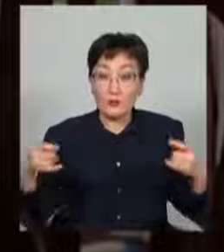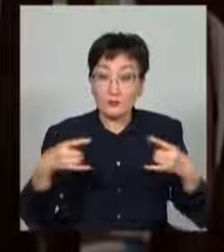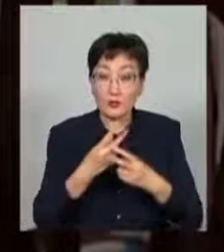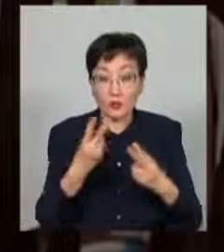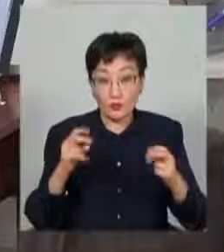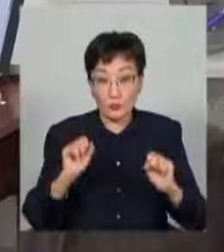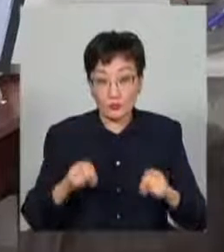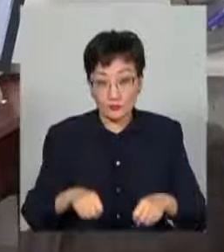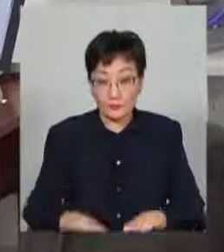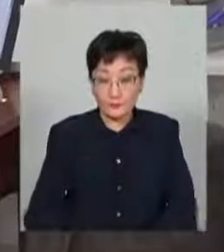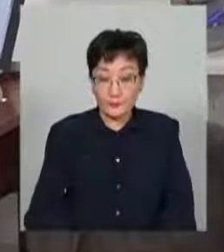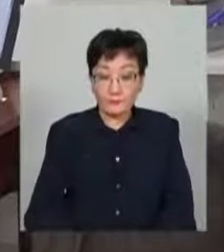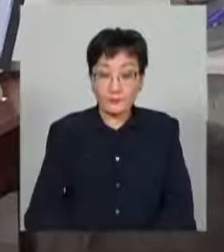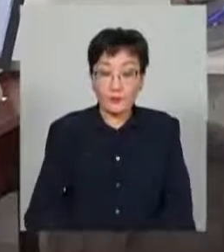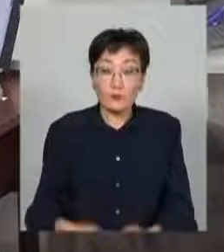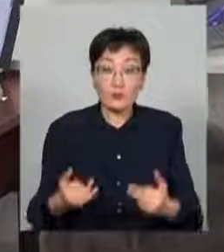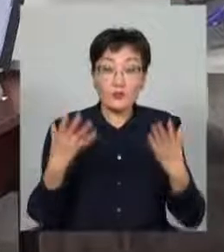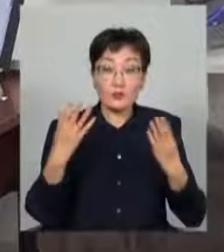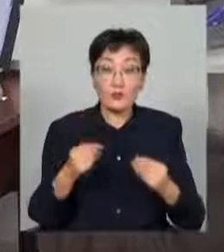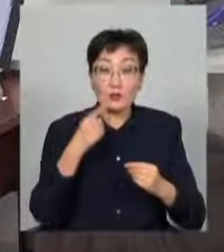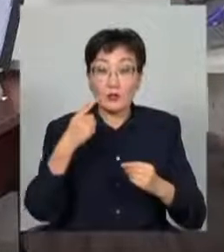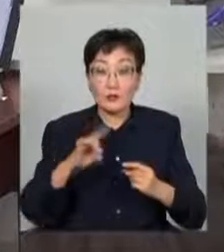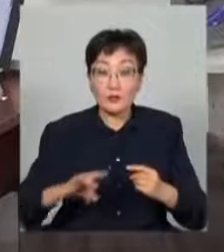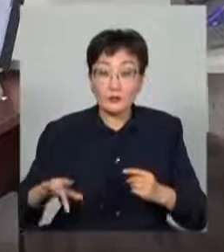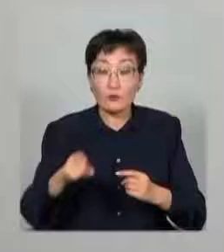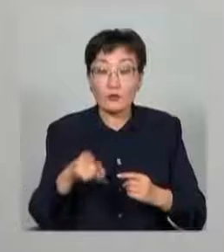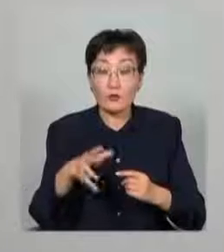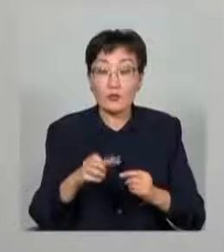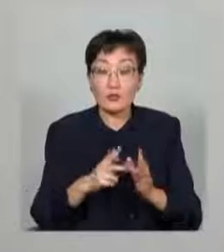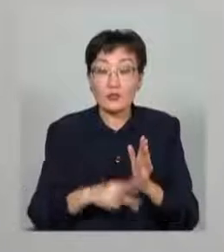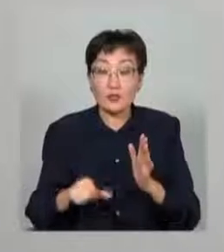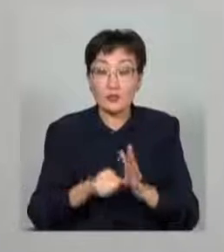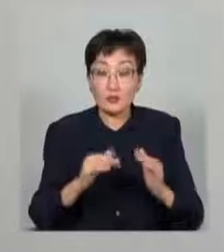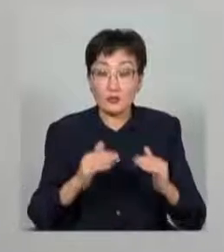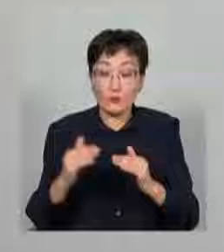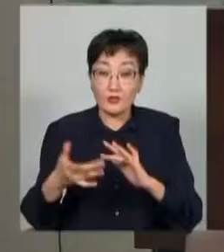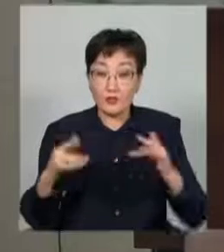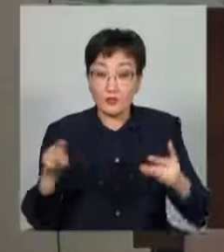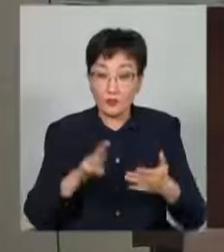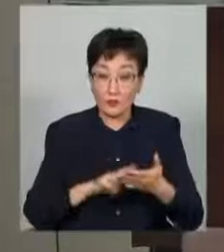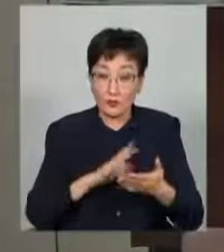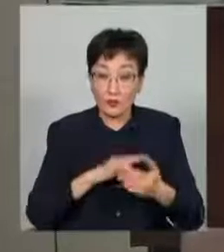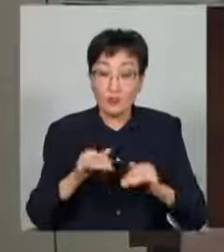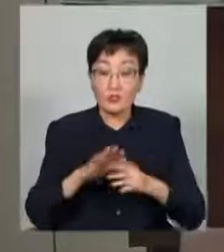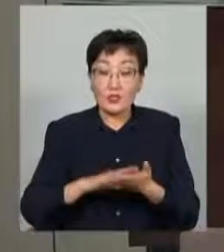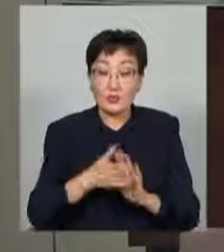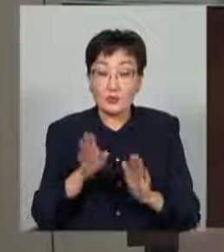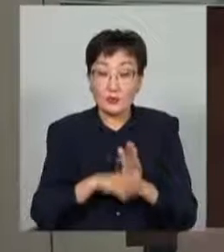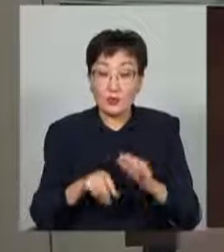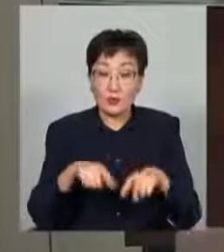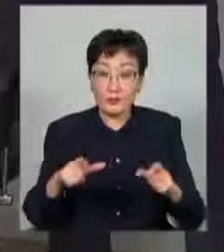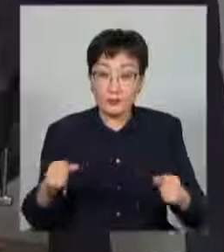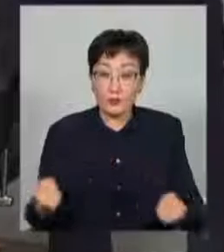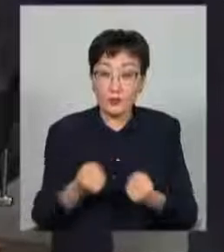теледидарда қарай алады. Бүгінгі күні шеткі аймақтардағы 1586 абонент интернетке қосылған. Тұрмысы төмен азаматтарды